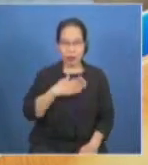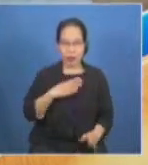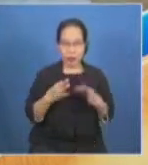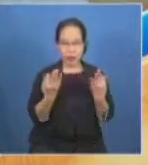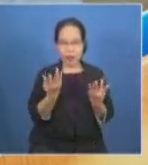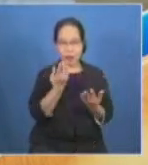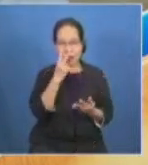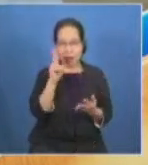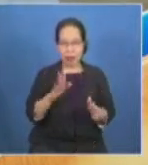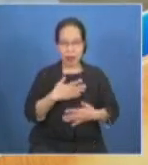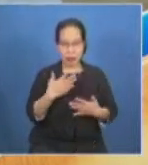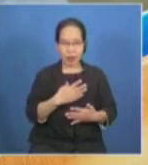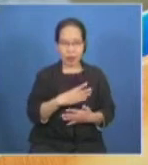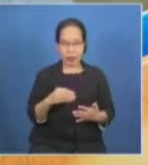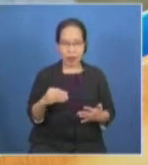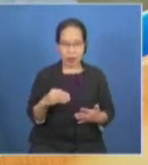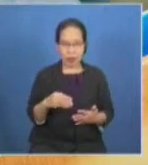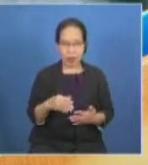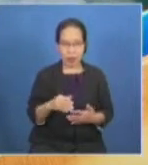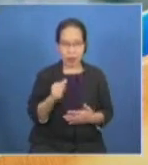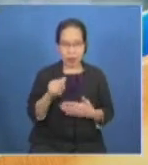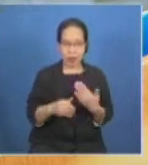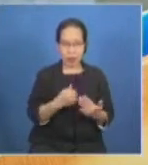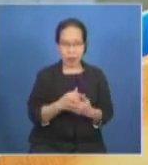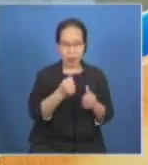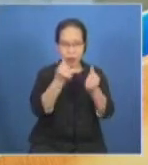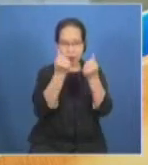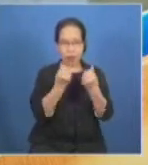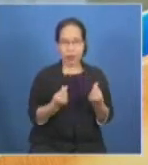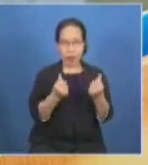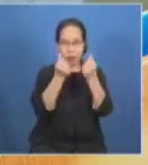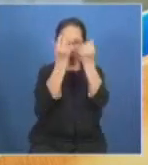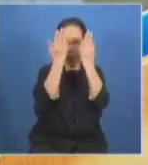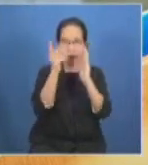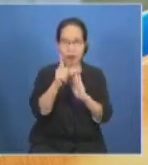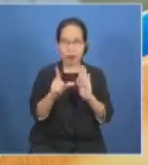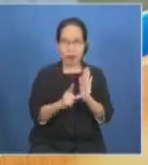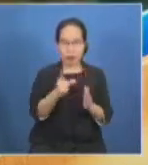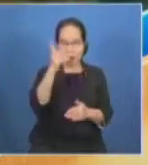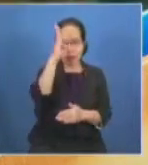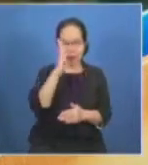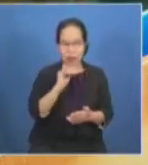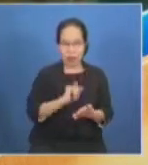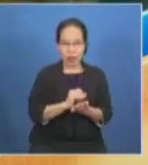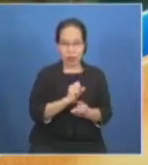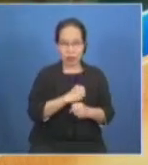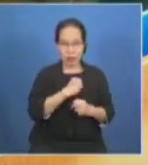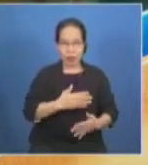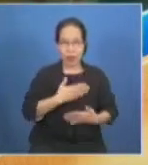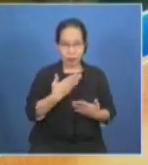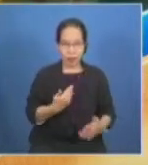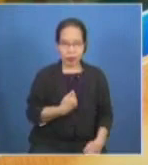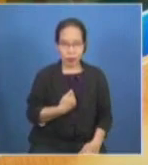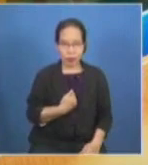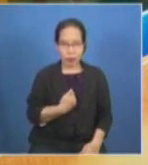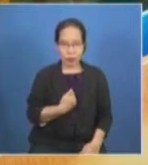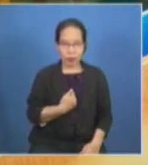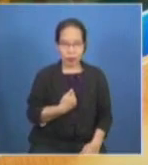family happy, and most of all, to be able to obey the law of God, that's what makes me happy.